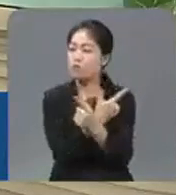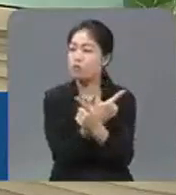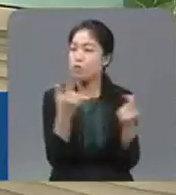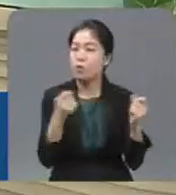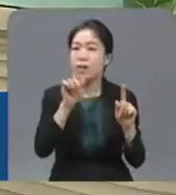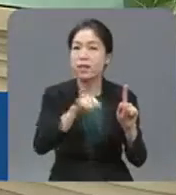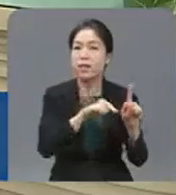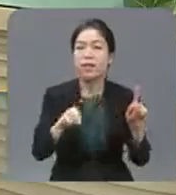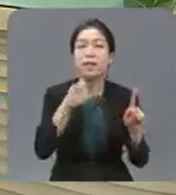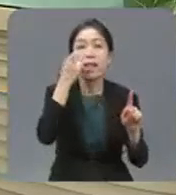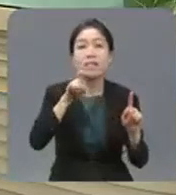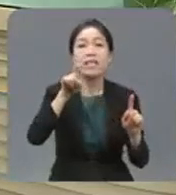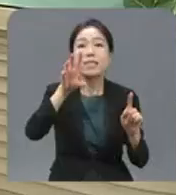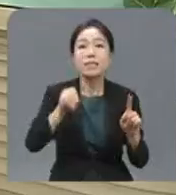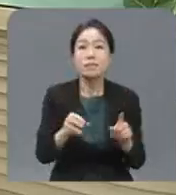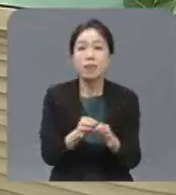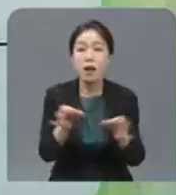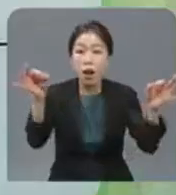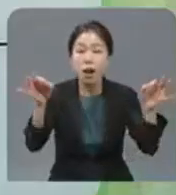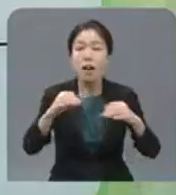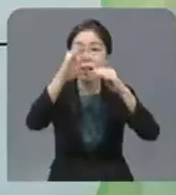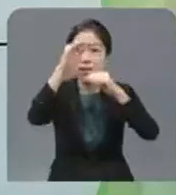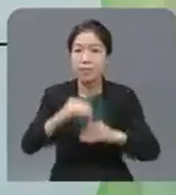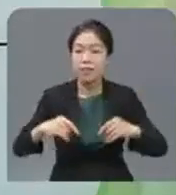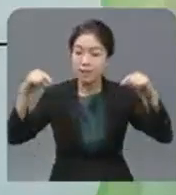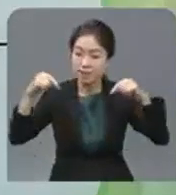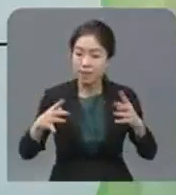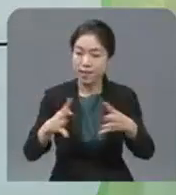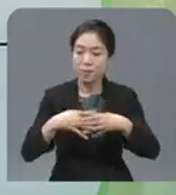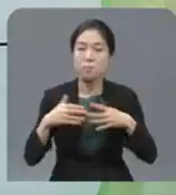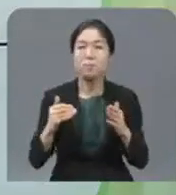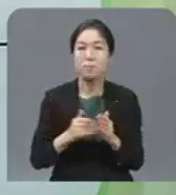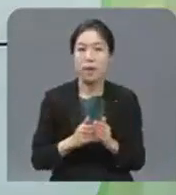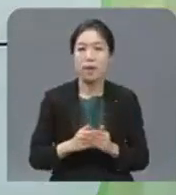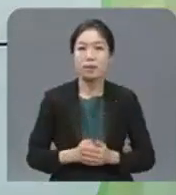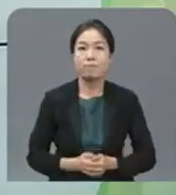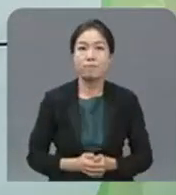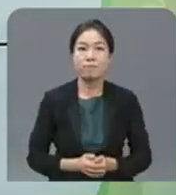1인당 월 10만원씩 지원하는 것으로 협의가 이뤄졌습니다